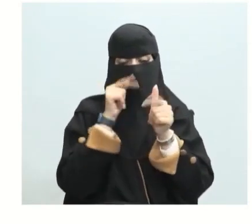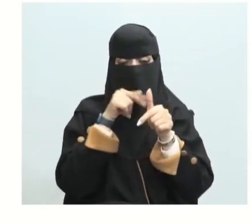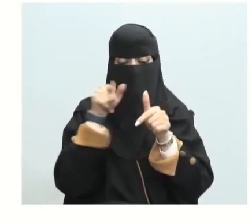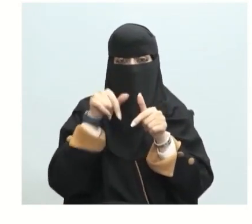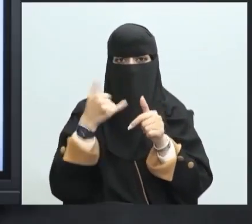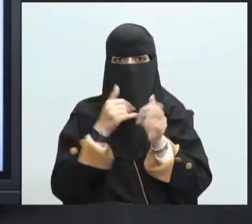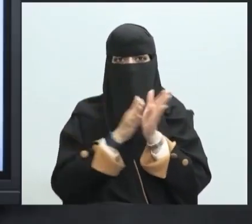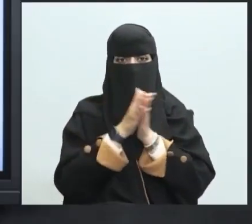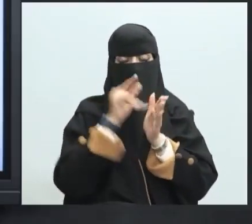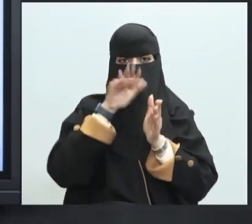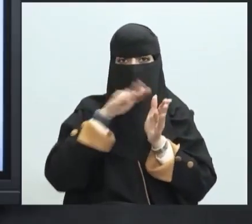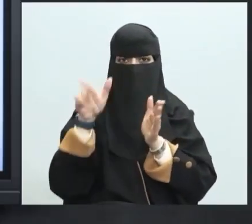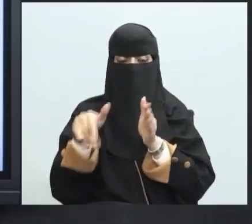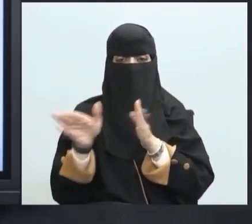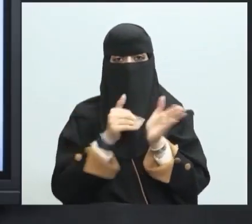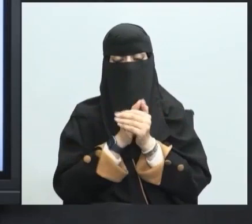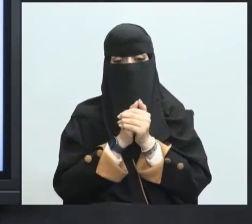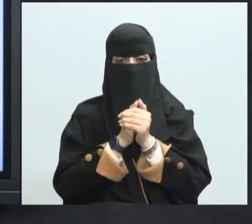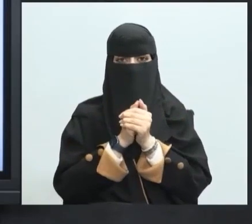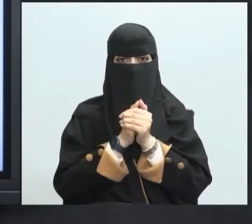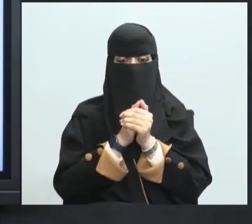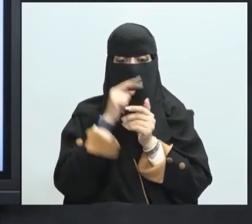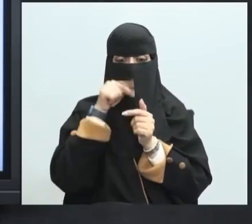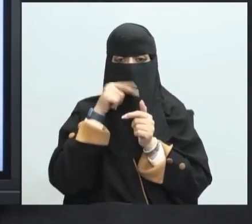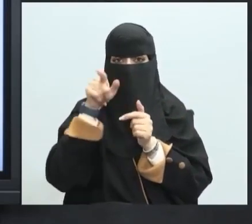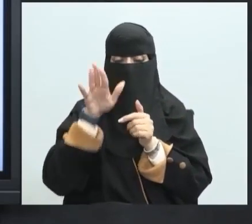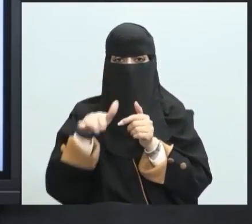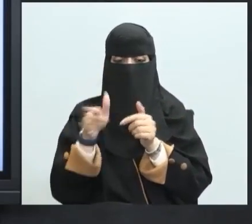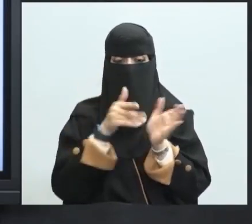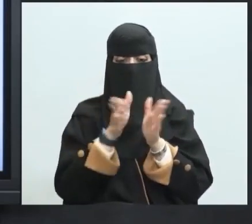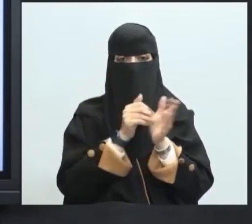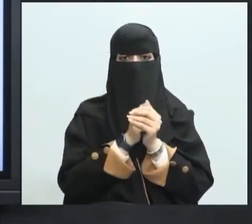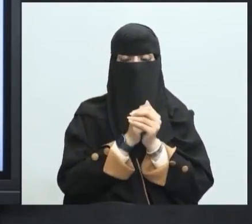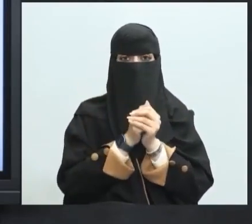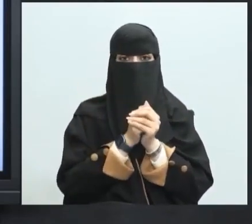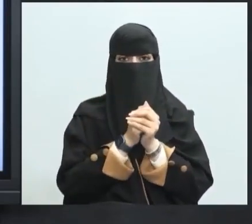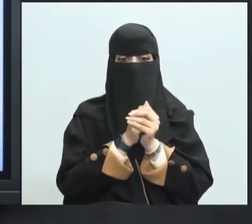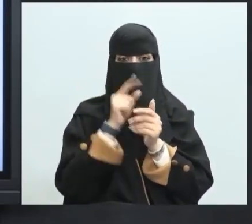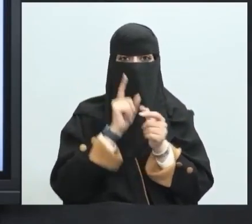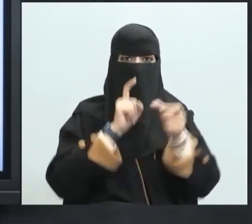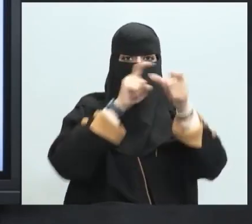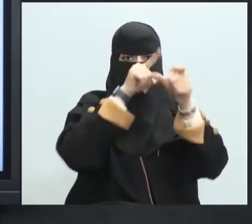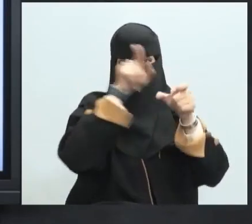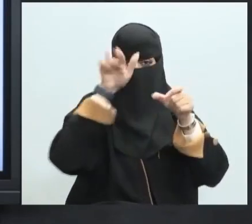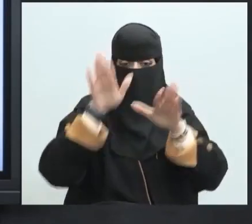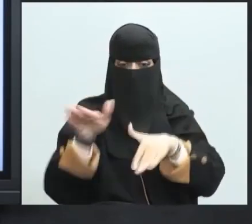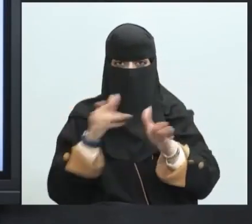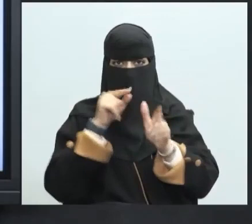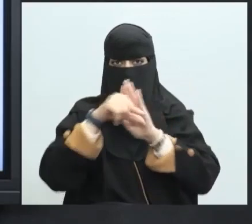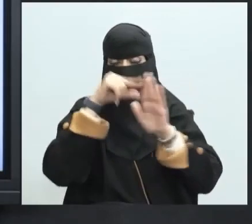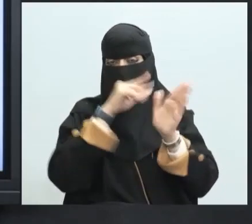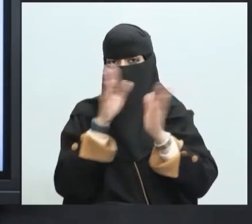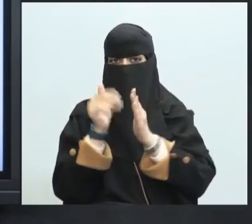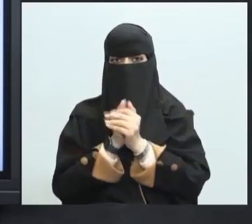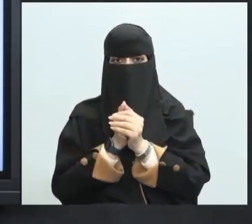الاهتمام بالمشروعات الصغيره لنذكر مثلا ما الافكار الجديده يريد ايصالها بخصوص هذا